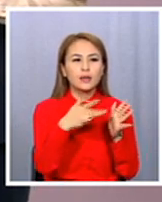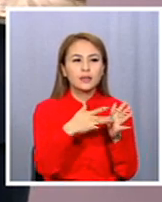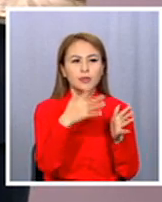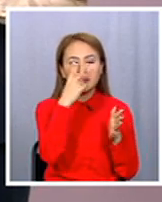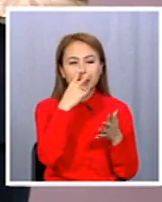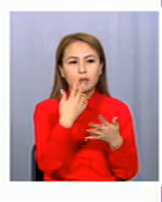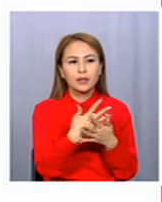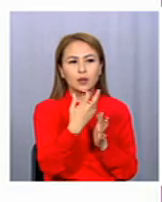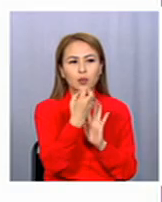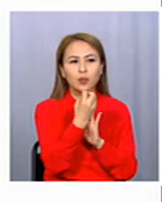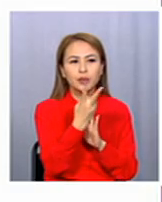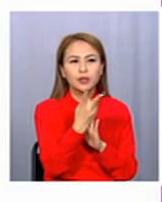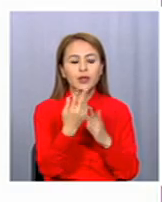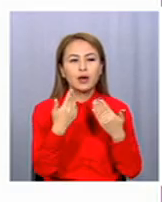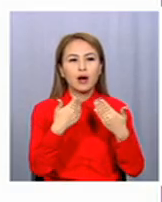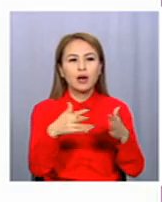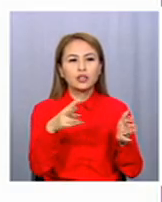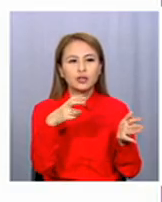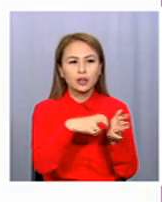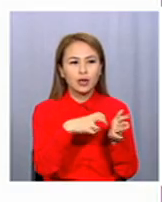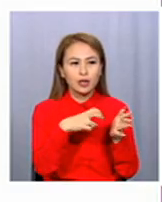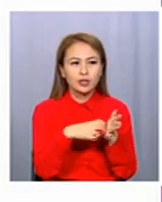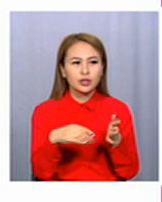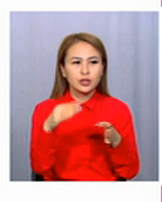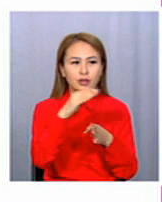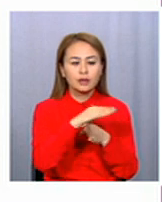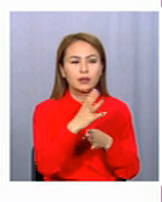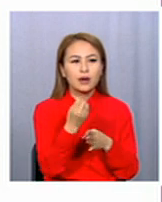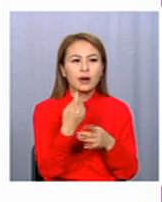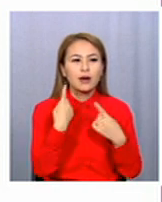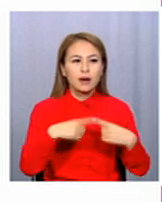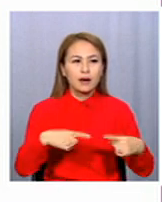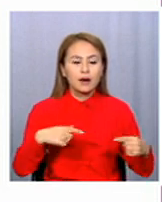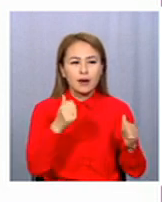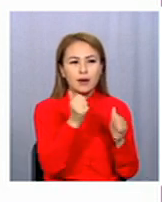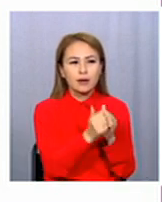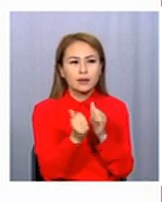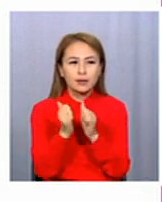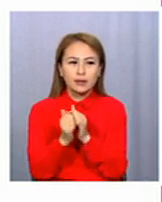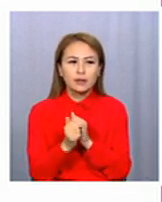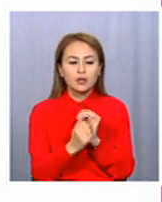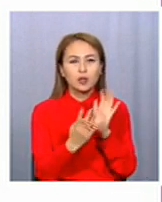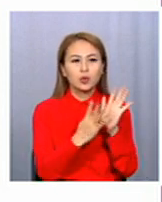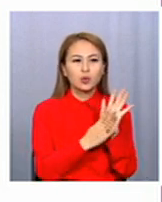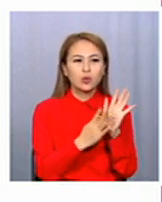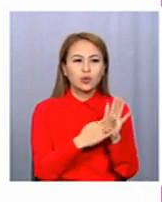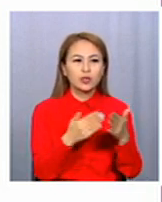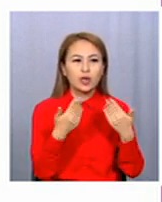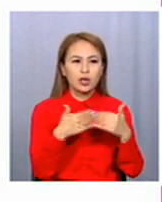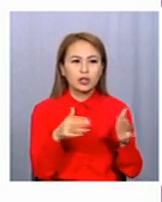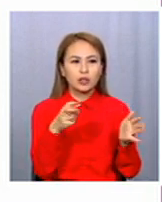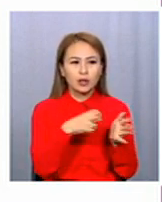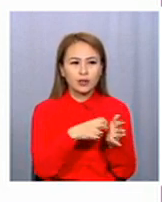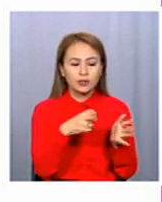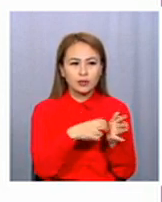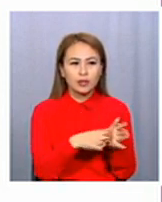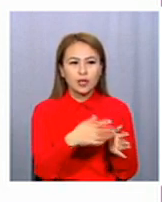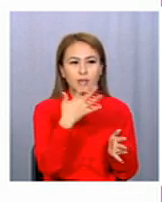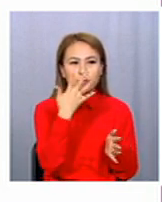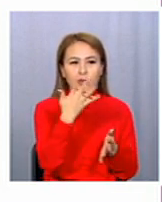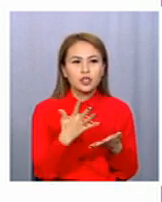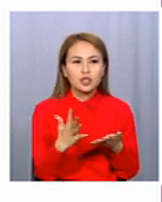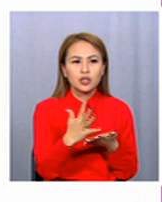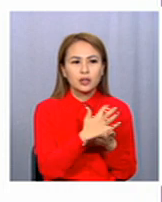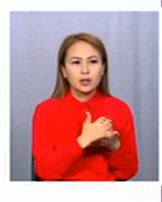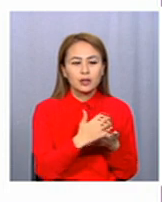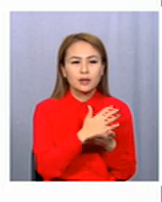қаласы бейнеленген 12 ашық қат, және тағы әр қайсында 9 ашық